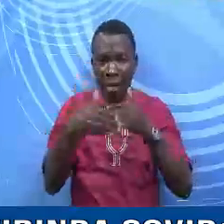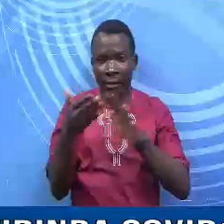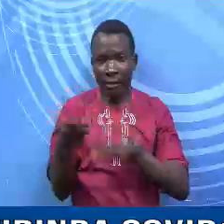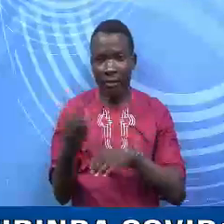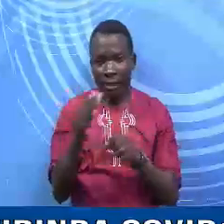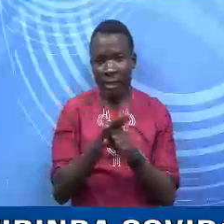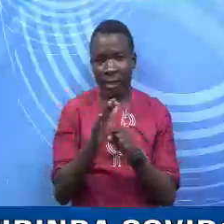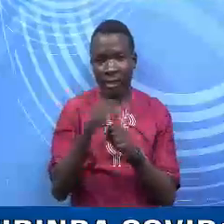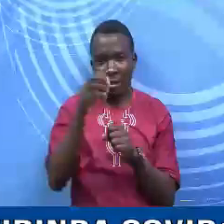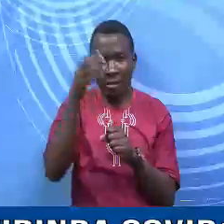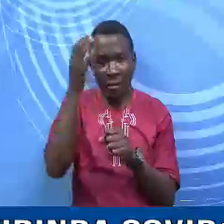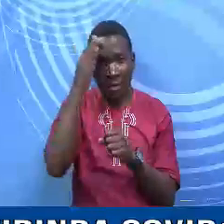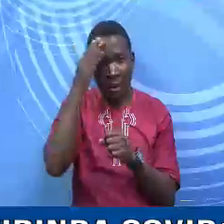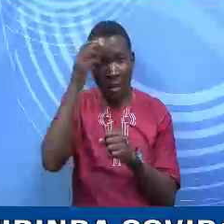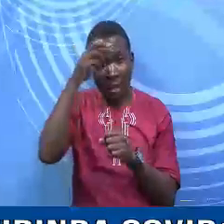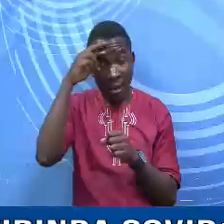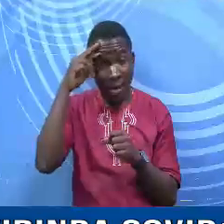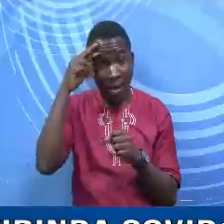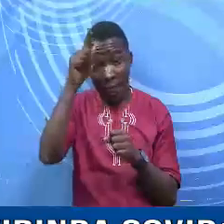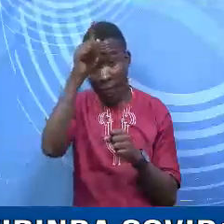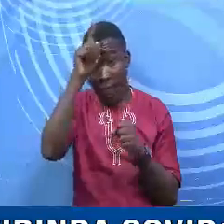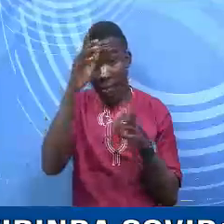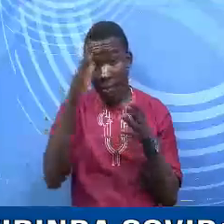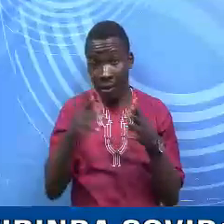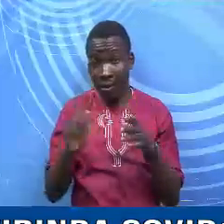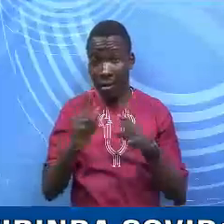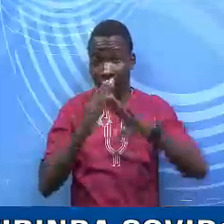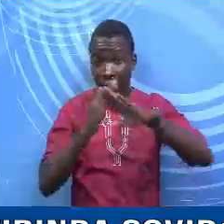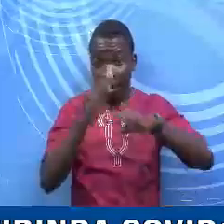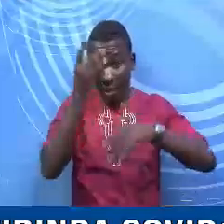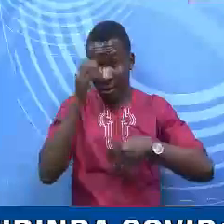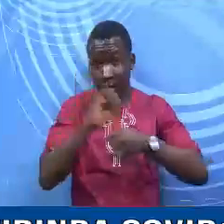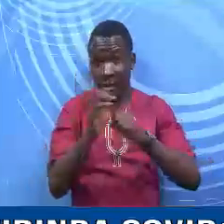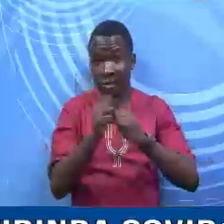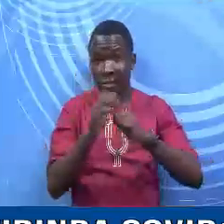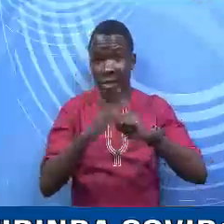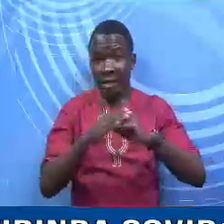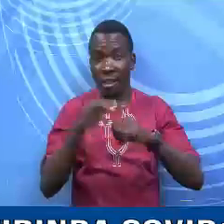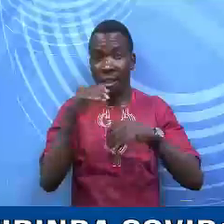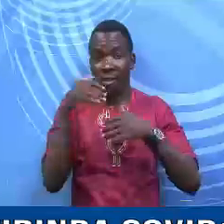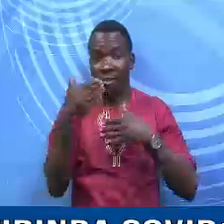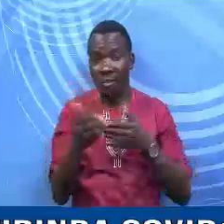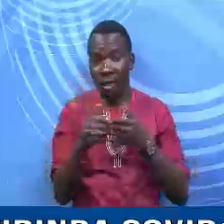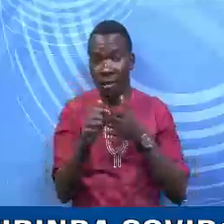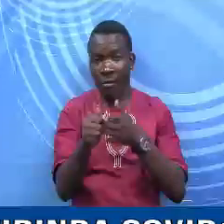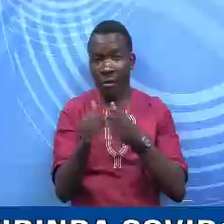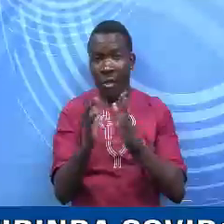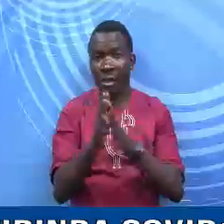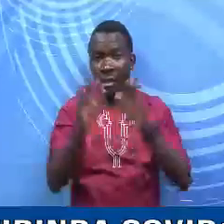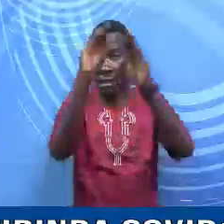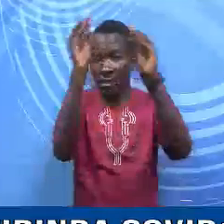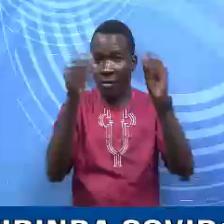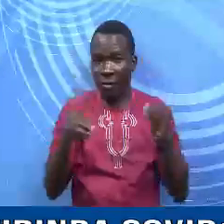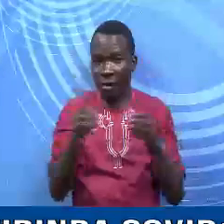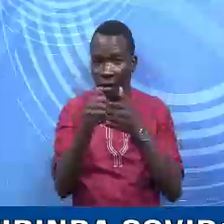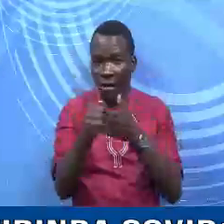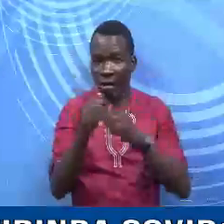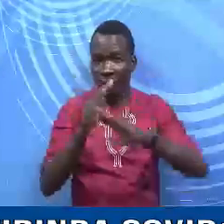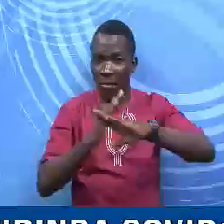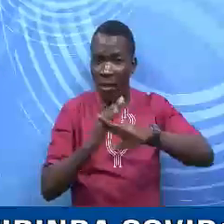twashatse kumenya impamvu aba baturage badakozwa ibijyanye n'ubwirinzi bw'iki cyorezo ndetse n'ubuyobozi ndetse no ku biro by'uyu murenge ubwirinzi buri hafi ya